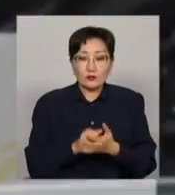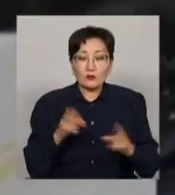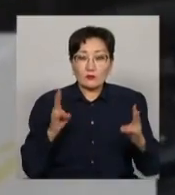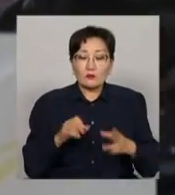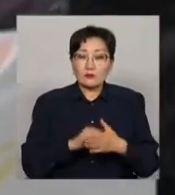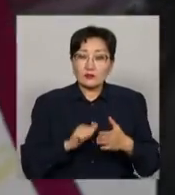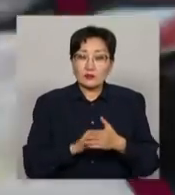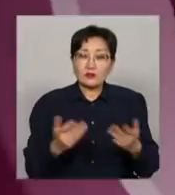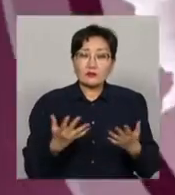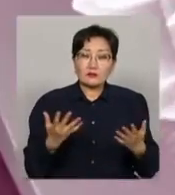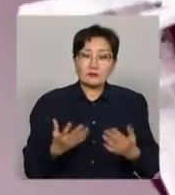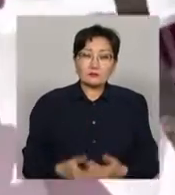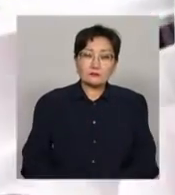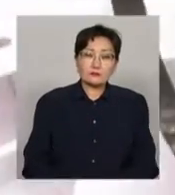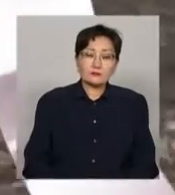түрткі болған не?